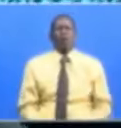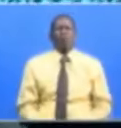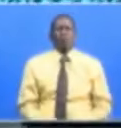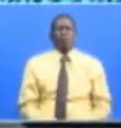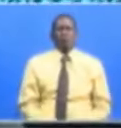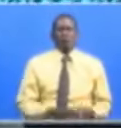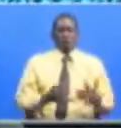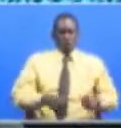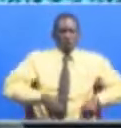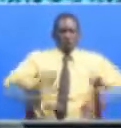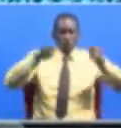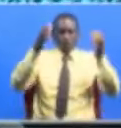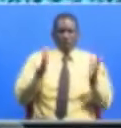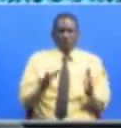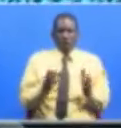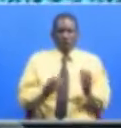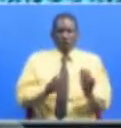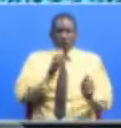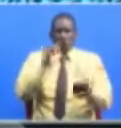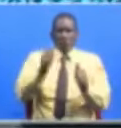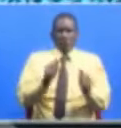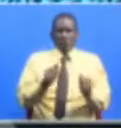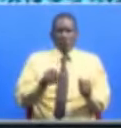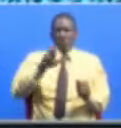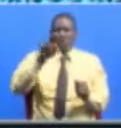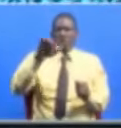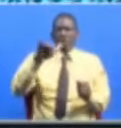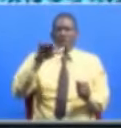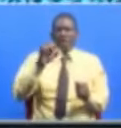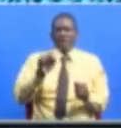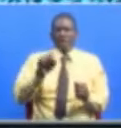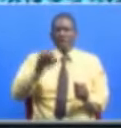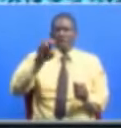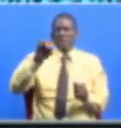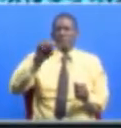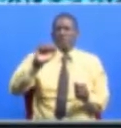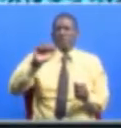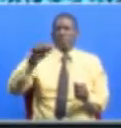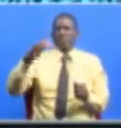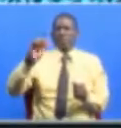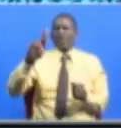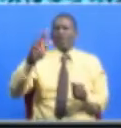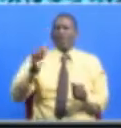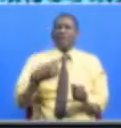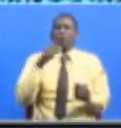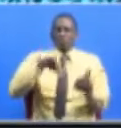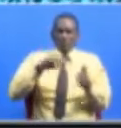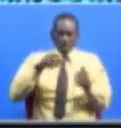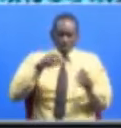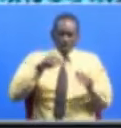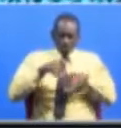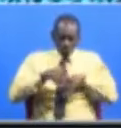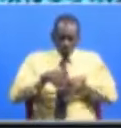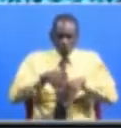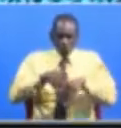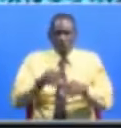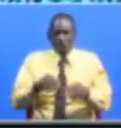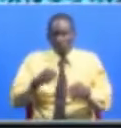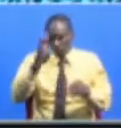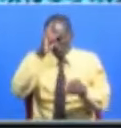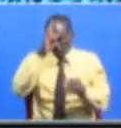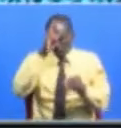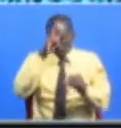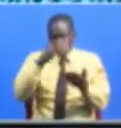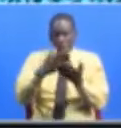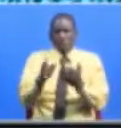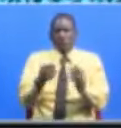Naye afisa mkuu wa michezo katika idara ya NYS Benedict Matheka amesema kwamba wanafuata nyayo za idara ya polisi sambamba na